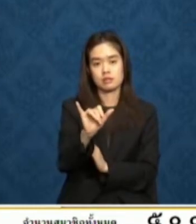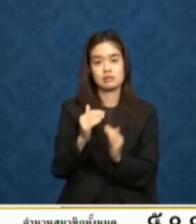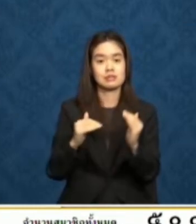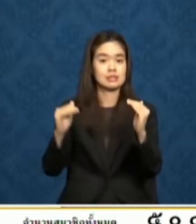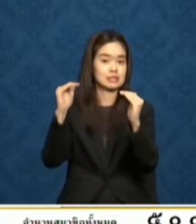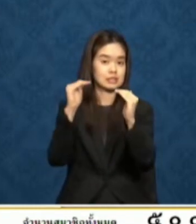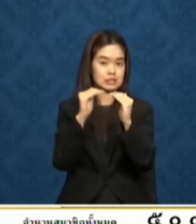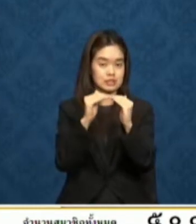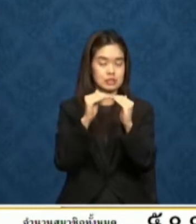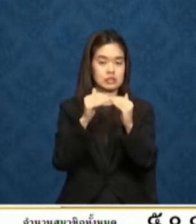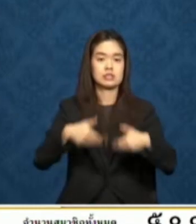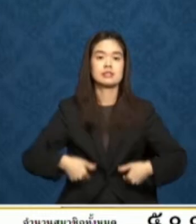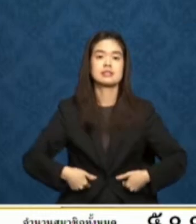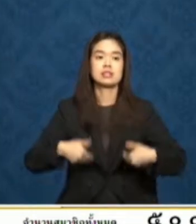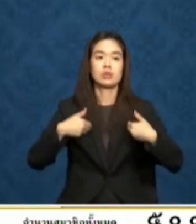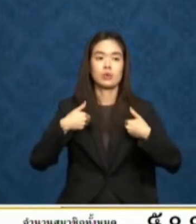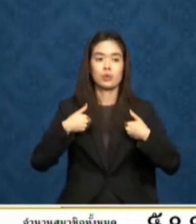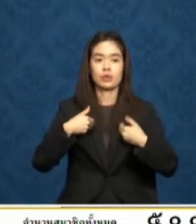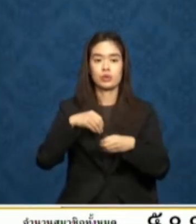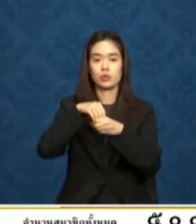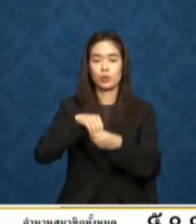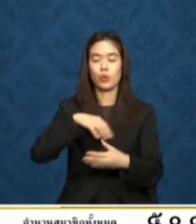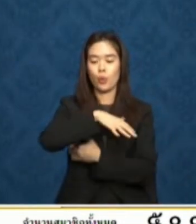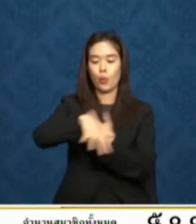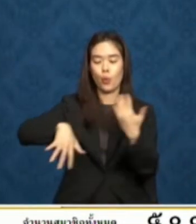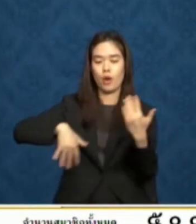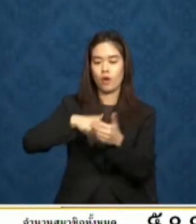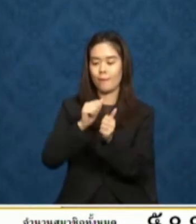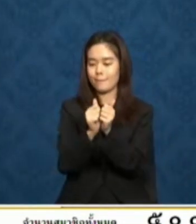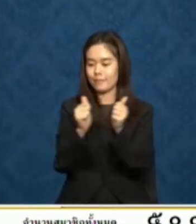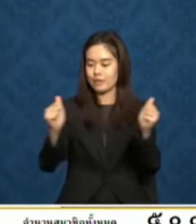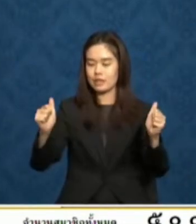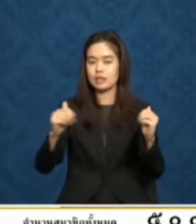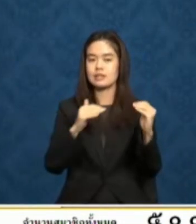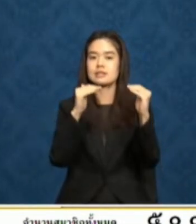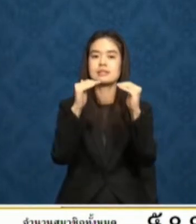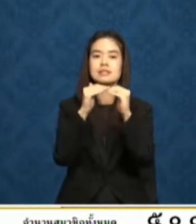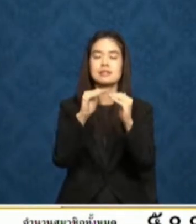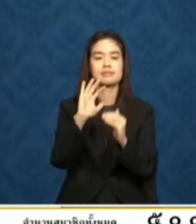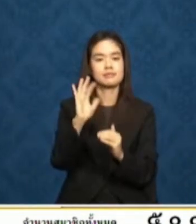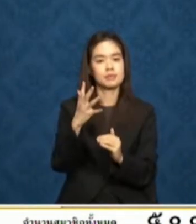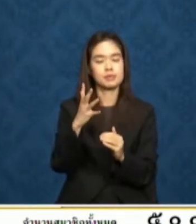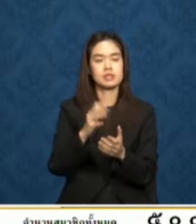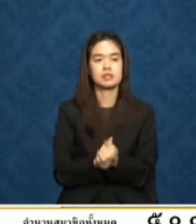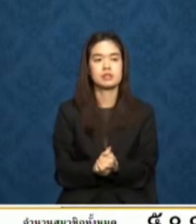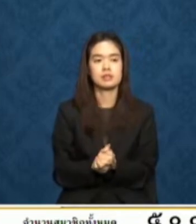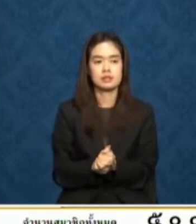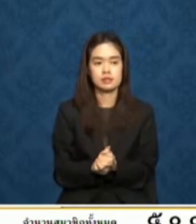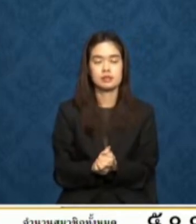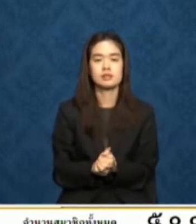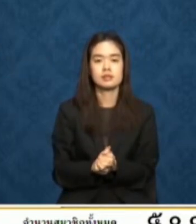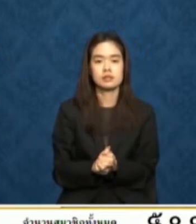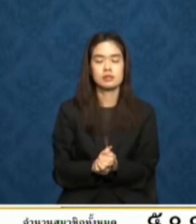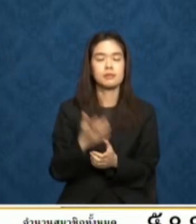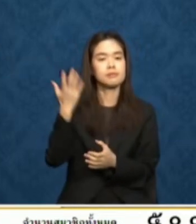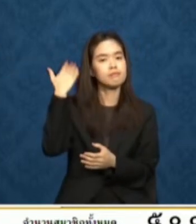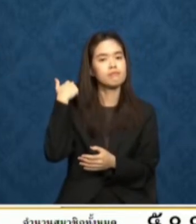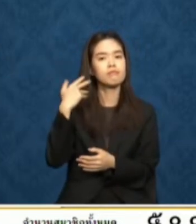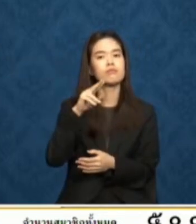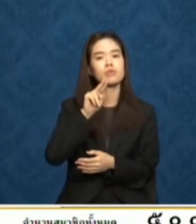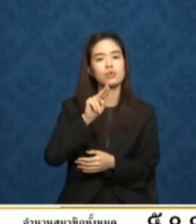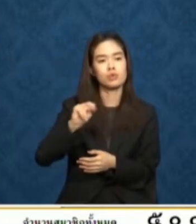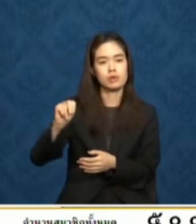คอสิทธิในการนำโรงชีวิต อยู่ในสงแร้อมที่ดีไม่กี่ปที่ผ่านมา สหาพราชาชาตได้ประกาศว่า